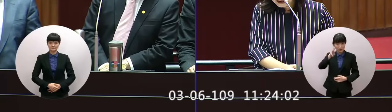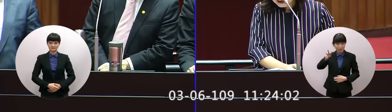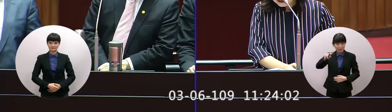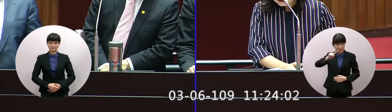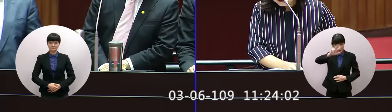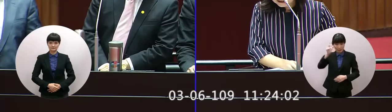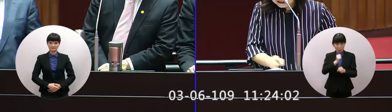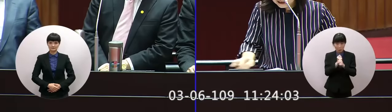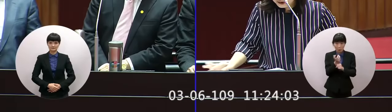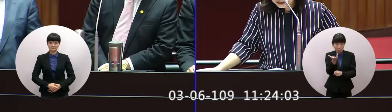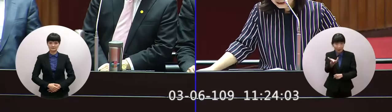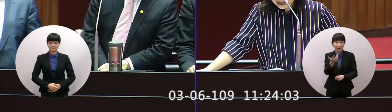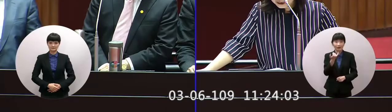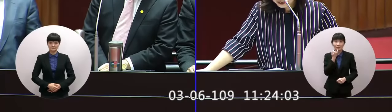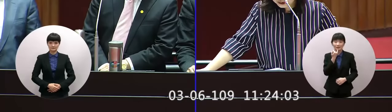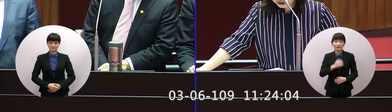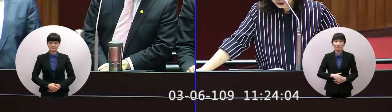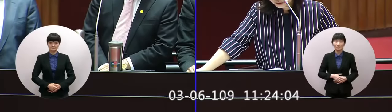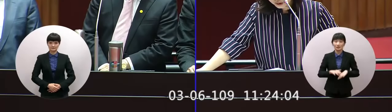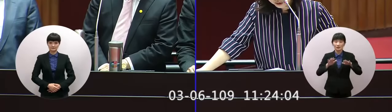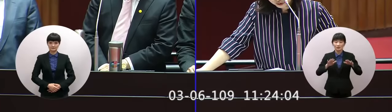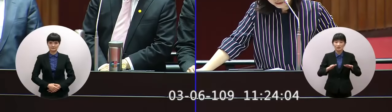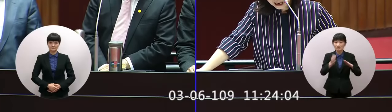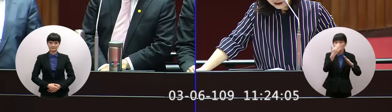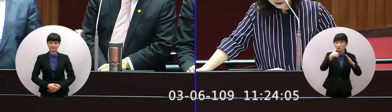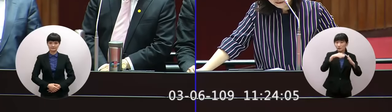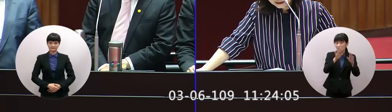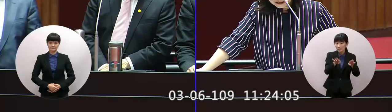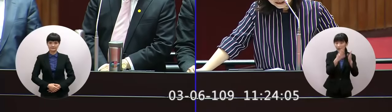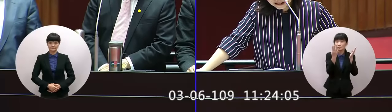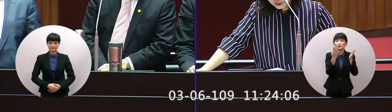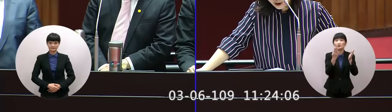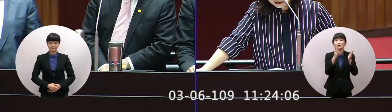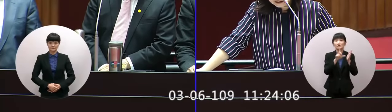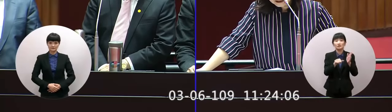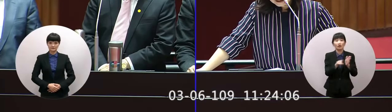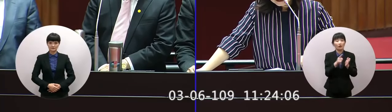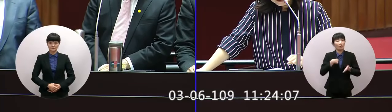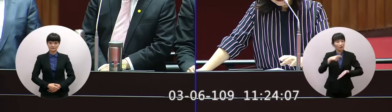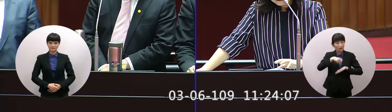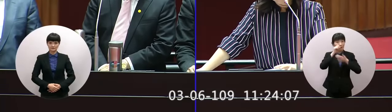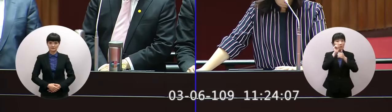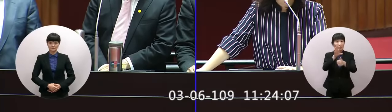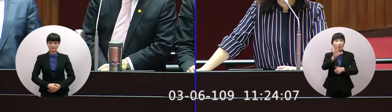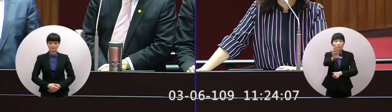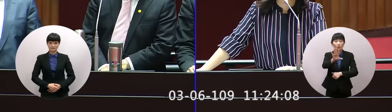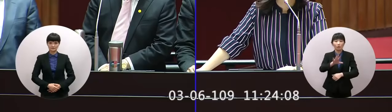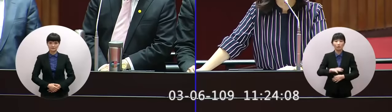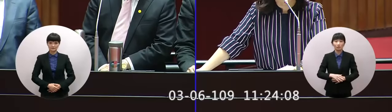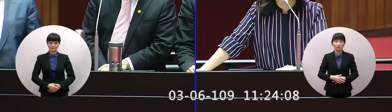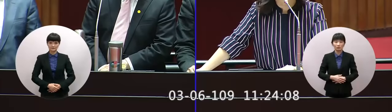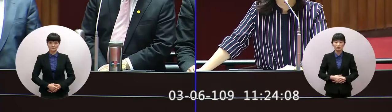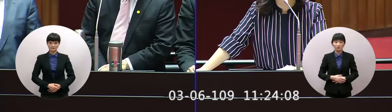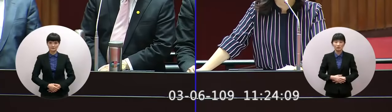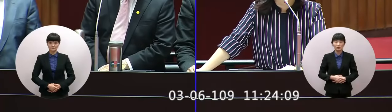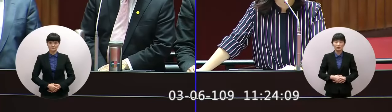天。事实上，从要开学的时候，我就主张哦，希望，因为